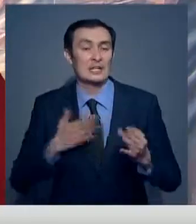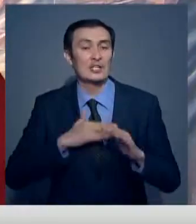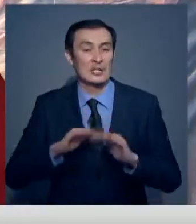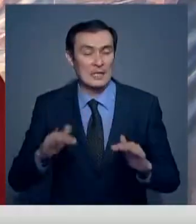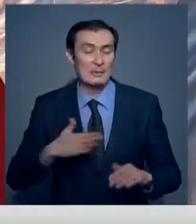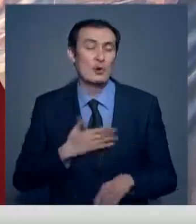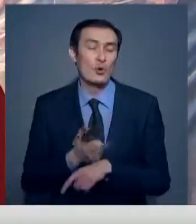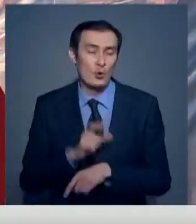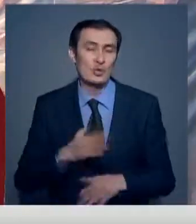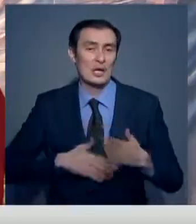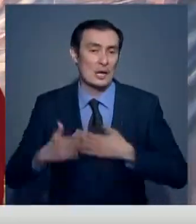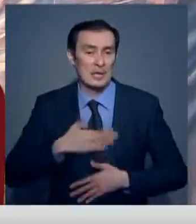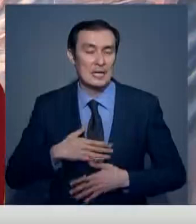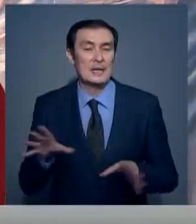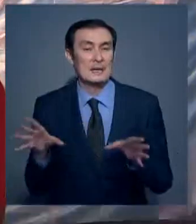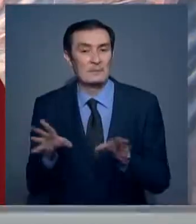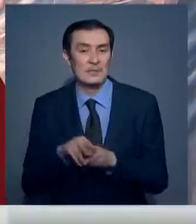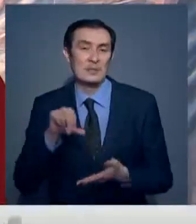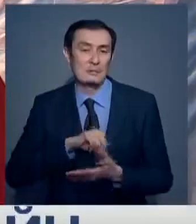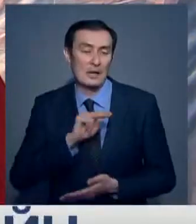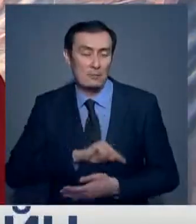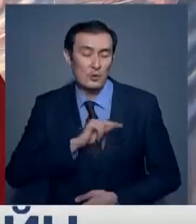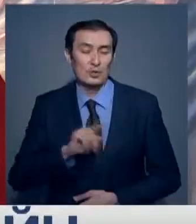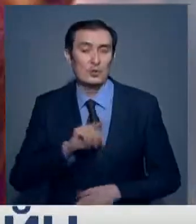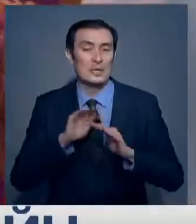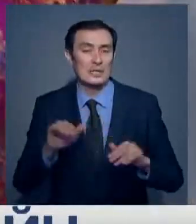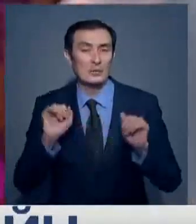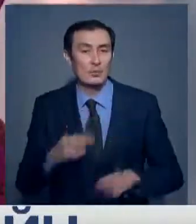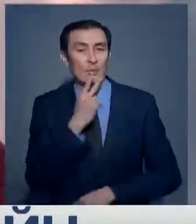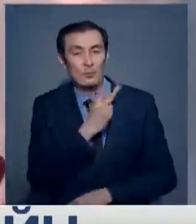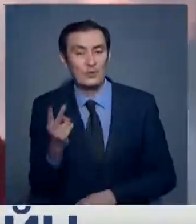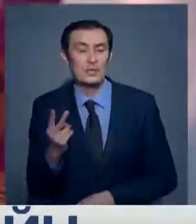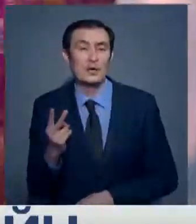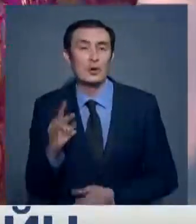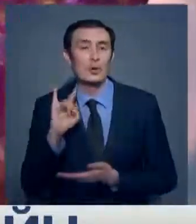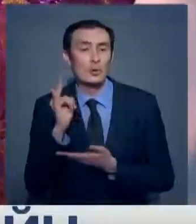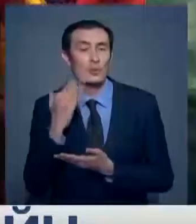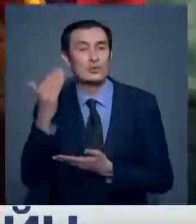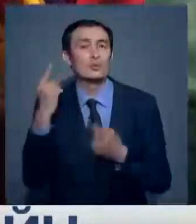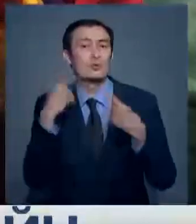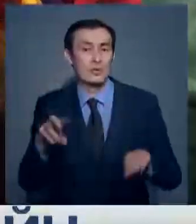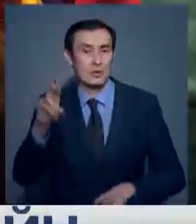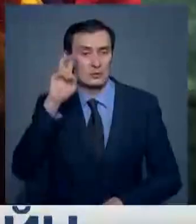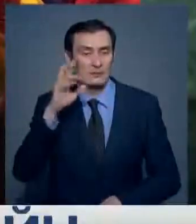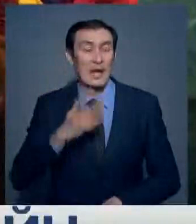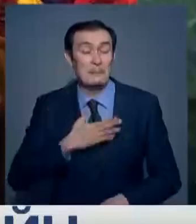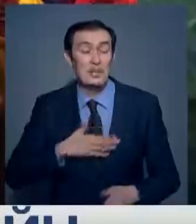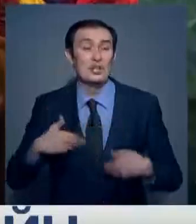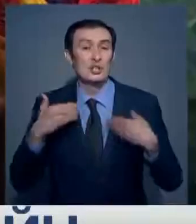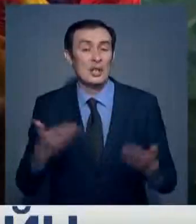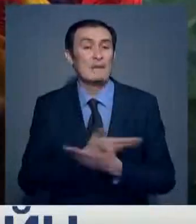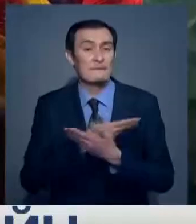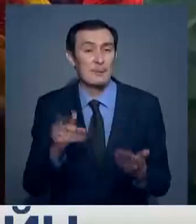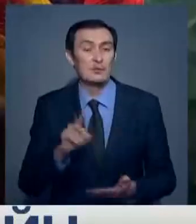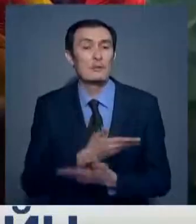и мы очень рады сотрудничеству, и очень рады, что дети могут увидеть куклы из других стран. А мы вам желаем, чтобы